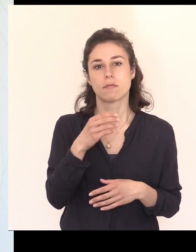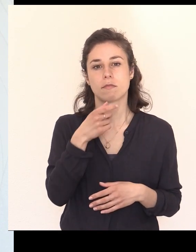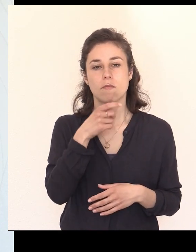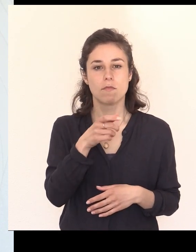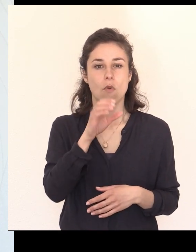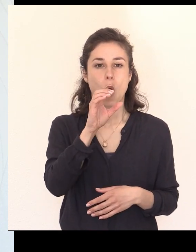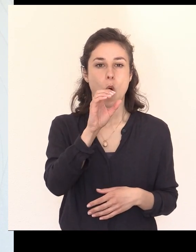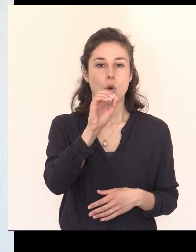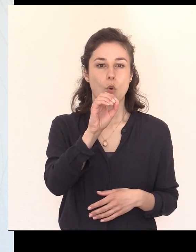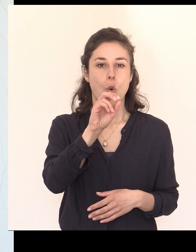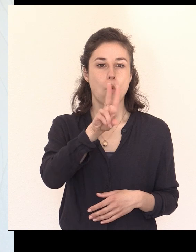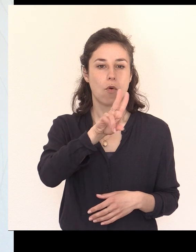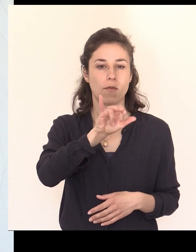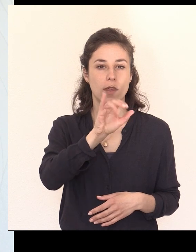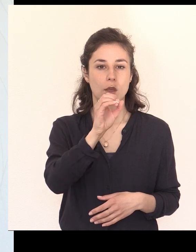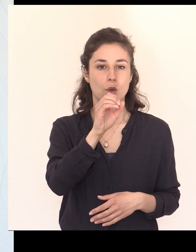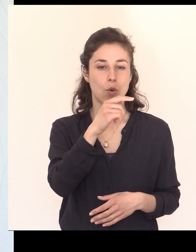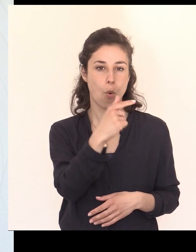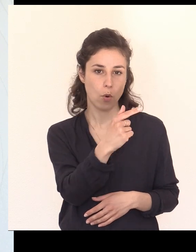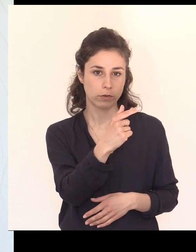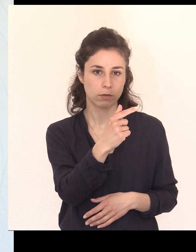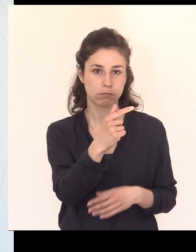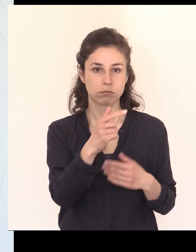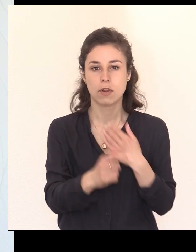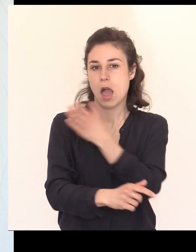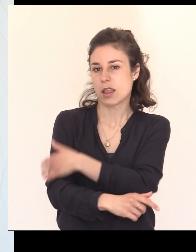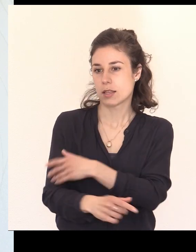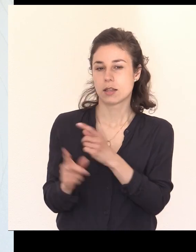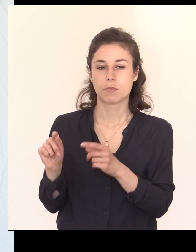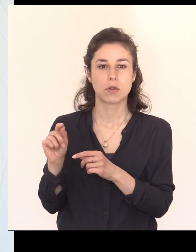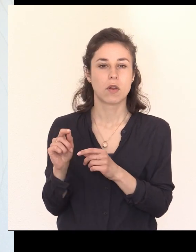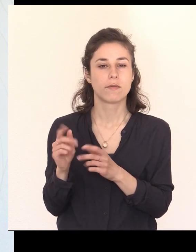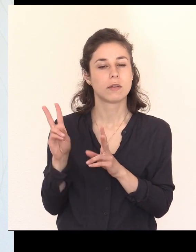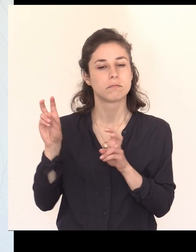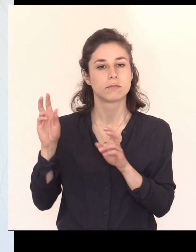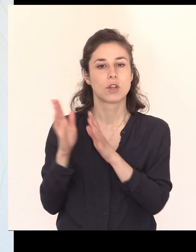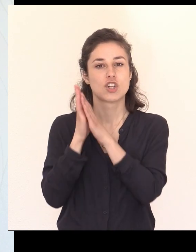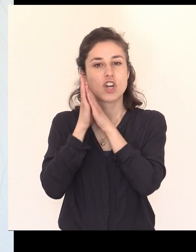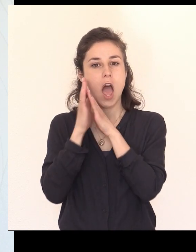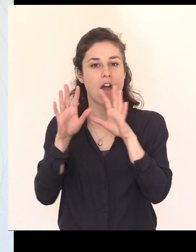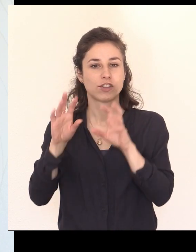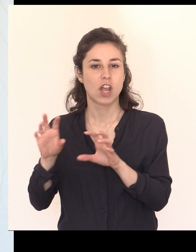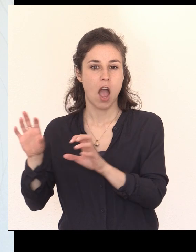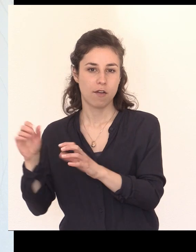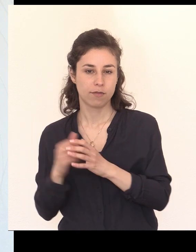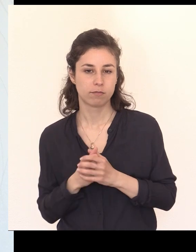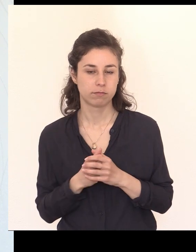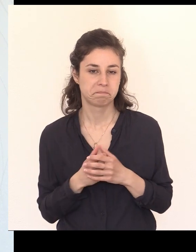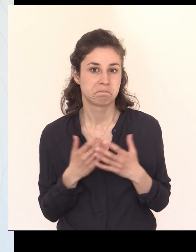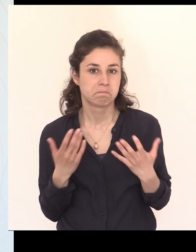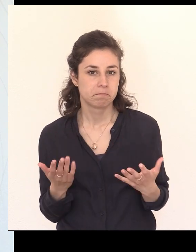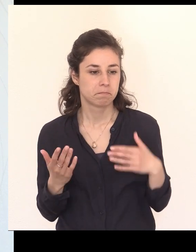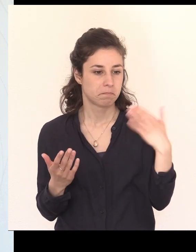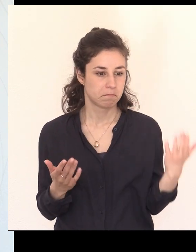gibt, auf der anderen Seite die sogenannten Schlafschafe. Jetzt wird Gesellschaft